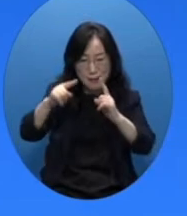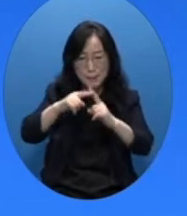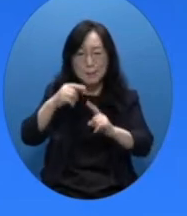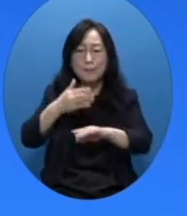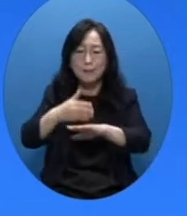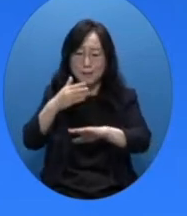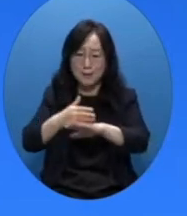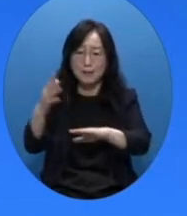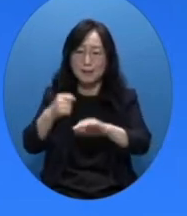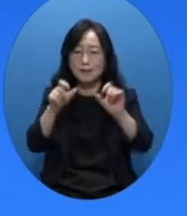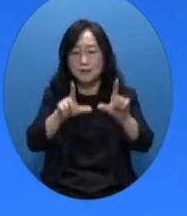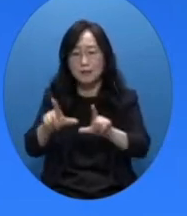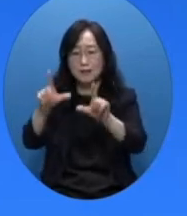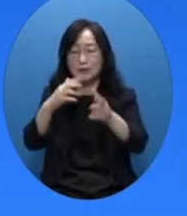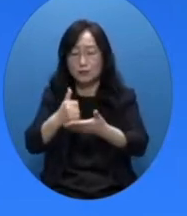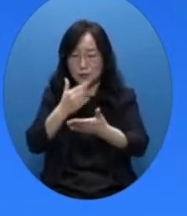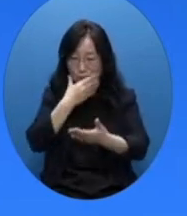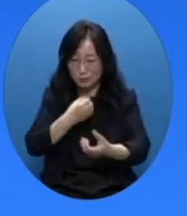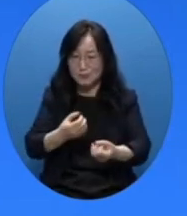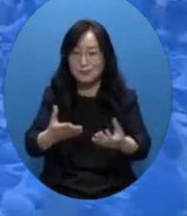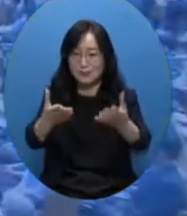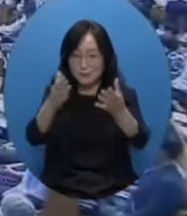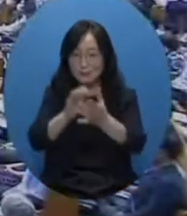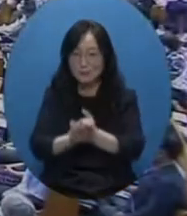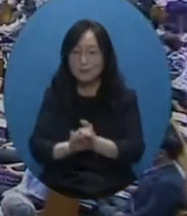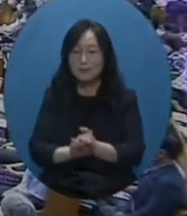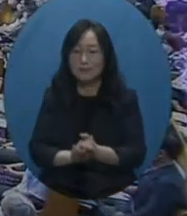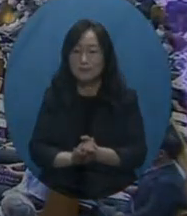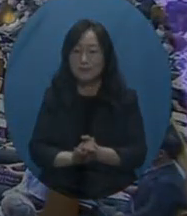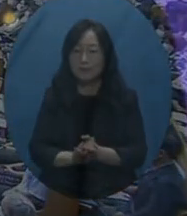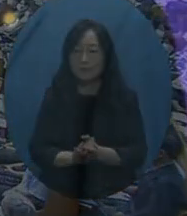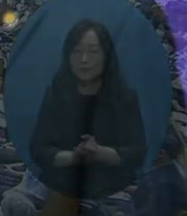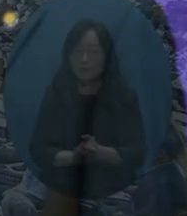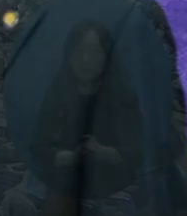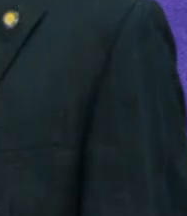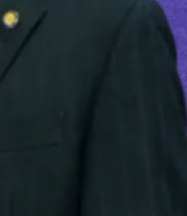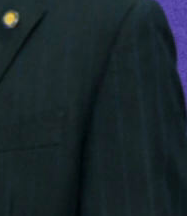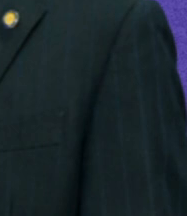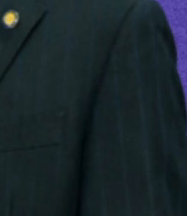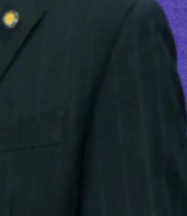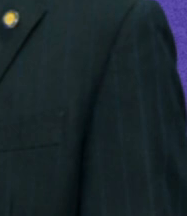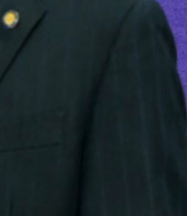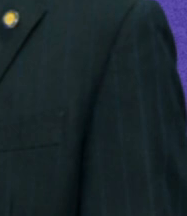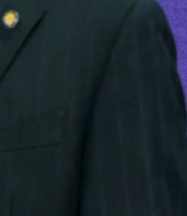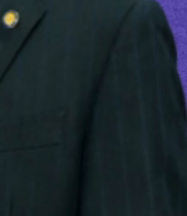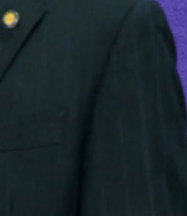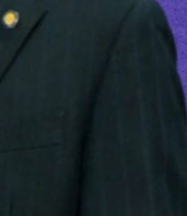여러분 모두 되기를 주님으로 축원합니다. 우리가 주님